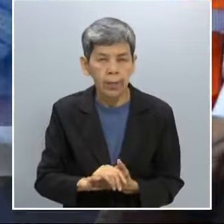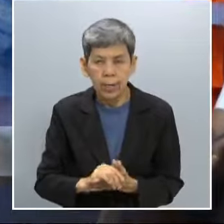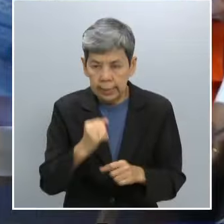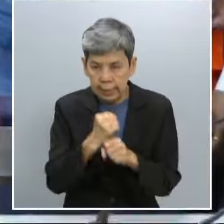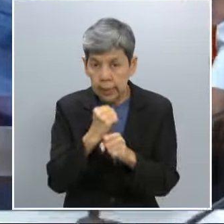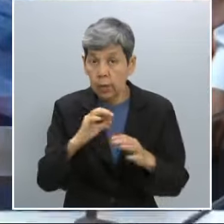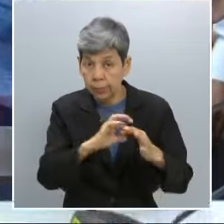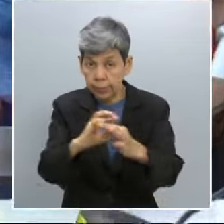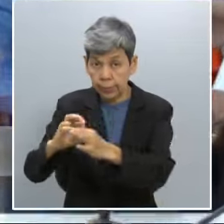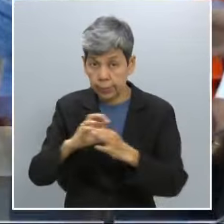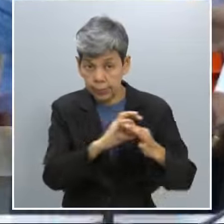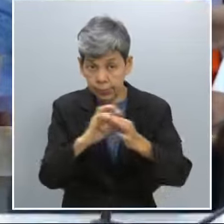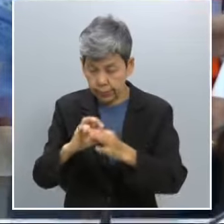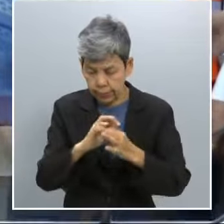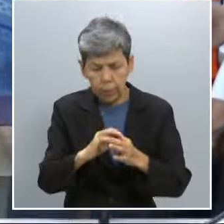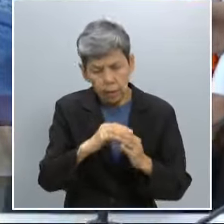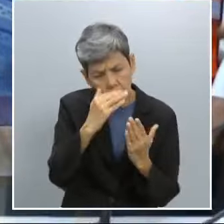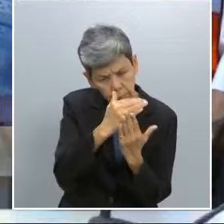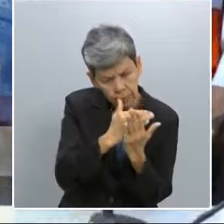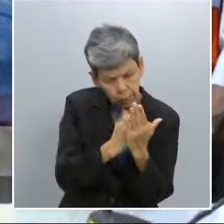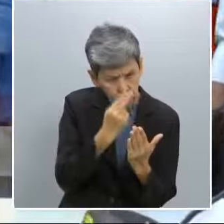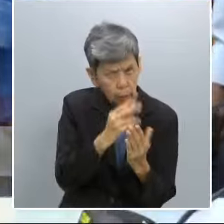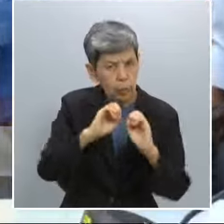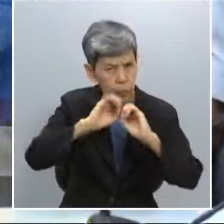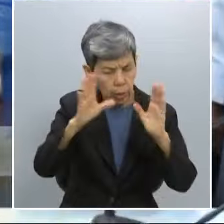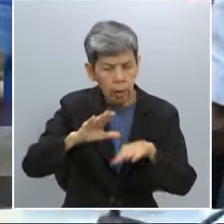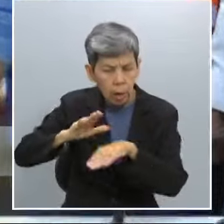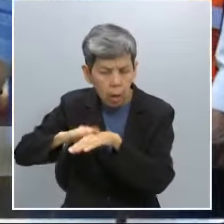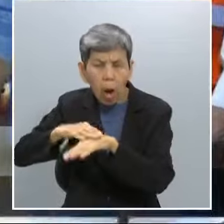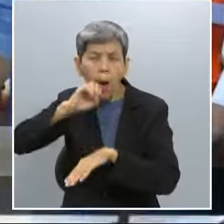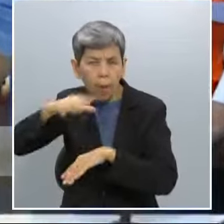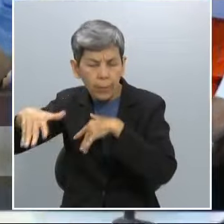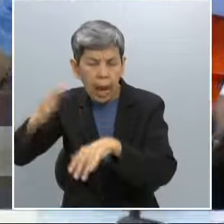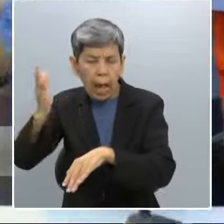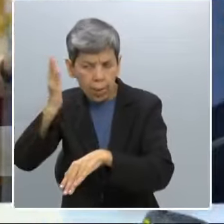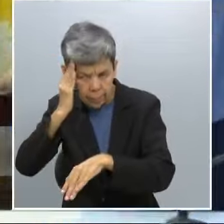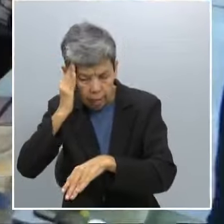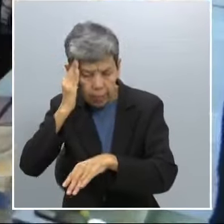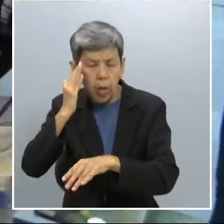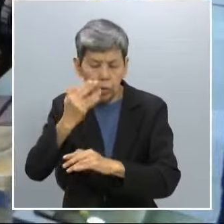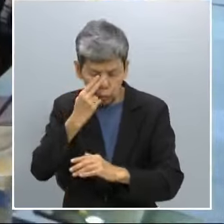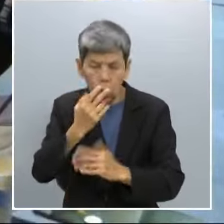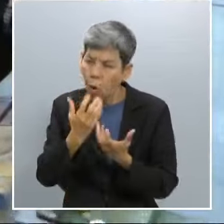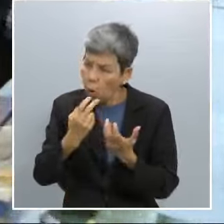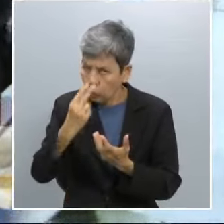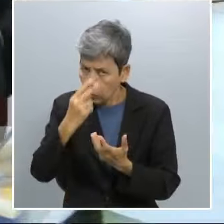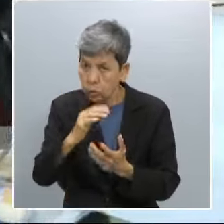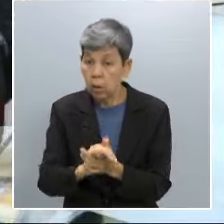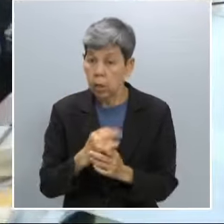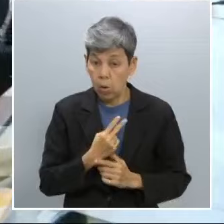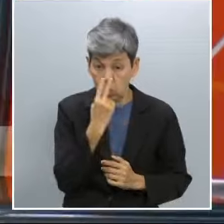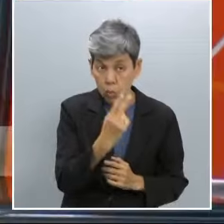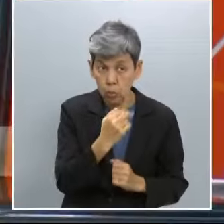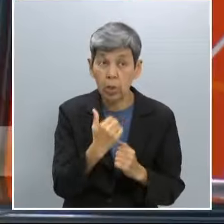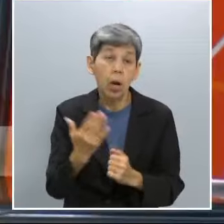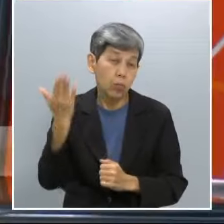ที่เกี่ยวข้องต้องรับข้อมูลข่าวสารที่ชัดเจนแจ้งให้กับพี่น้องประชาชนให้ระมัดระวังตัวเองการลงพื้นที่ในช่วง